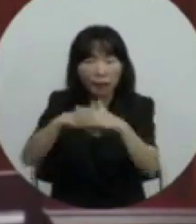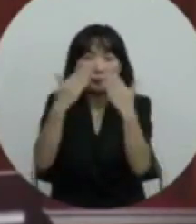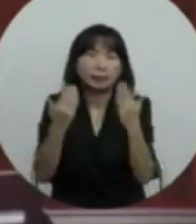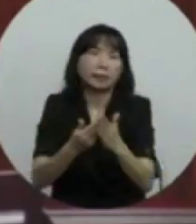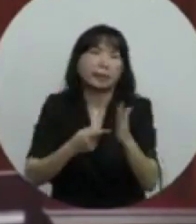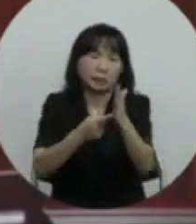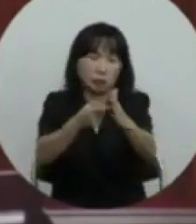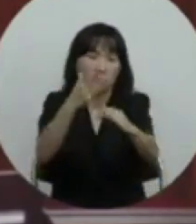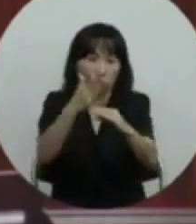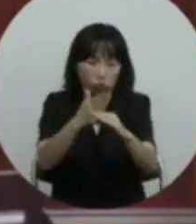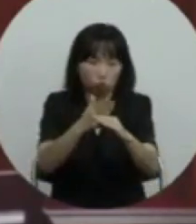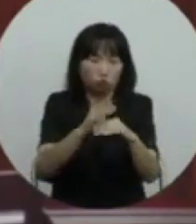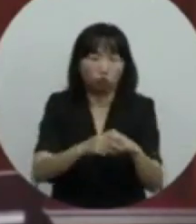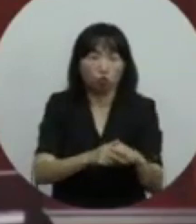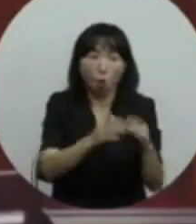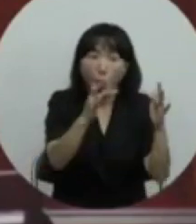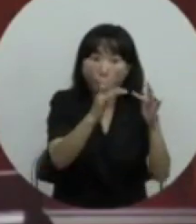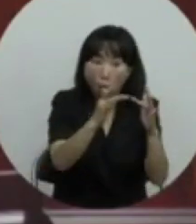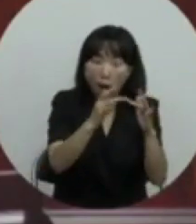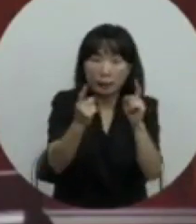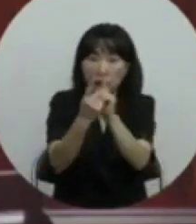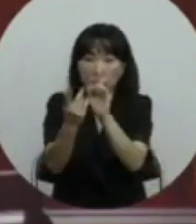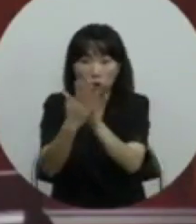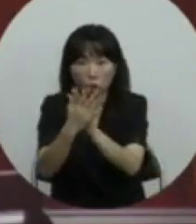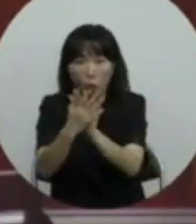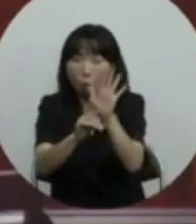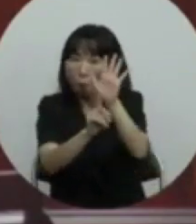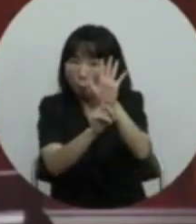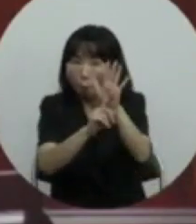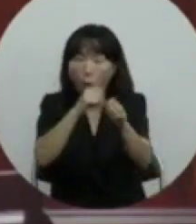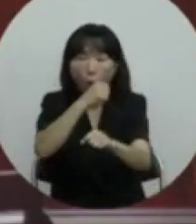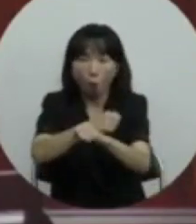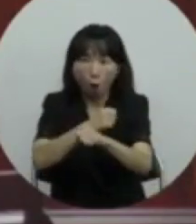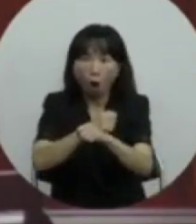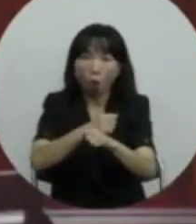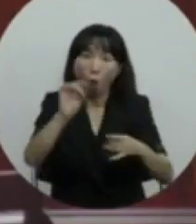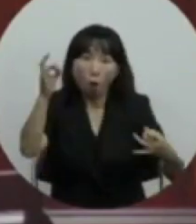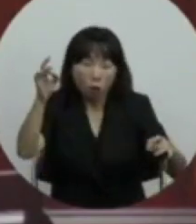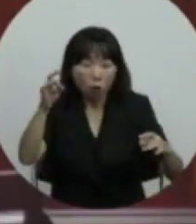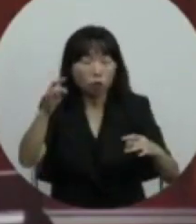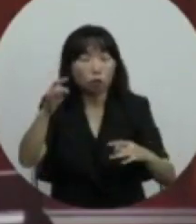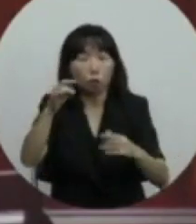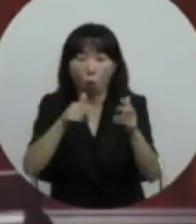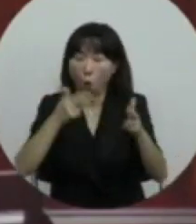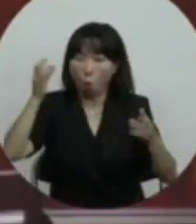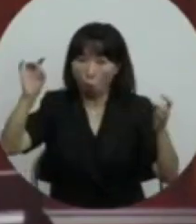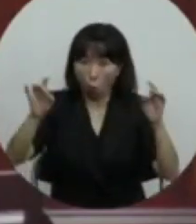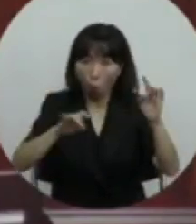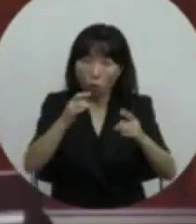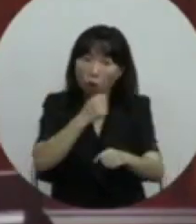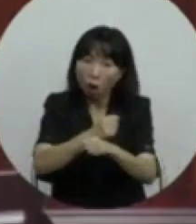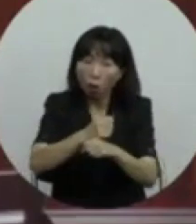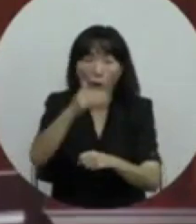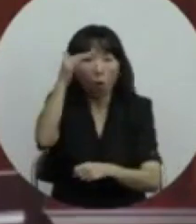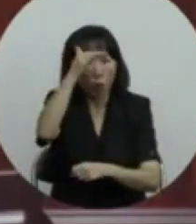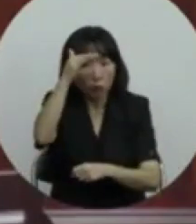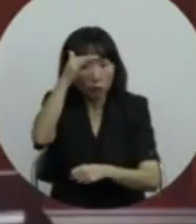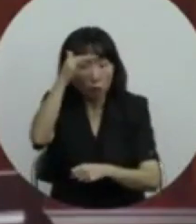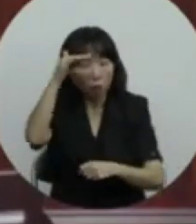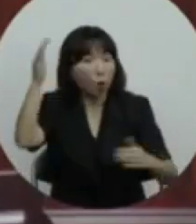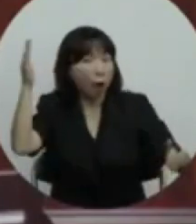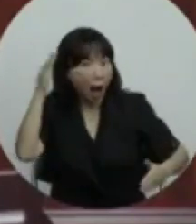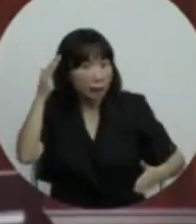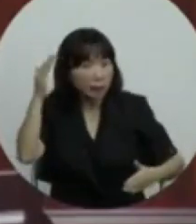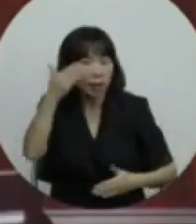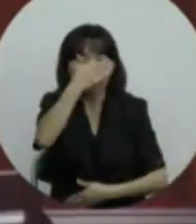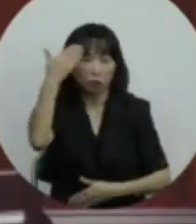온라인과 오프라인을 활용한 홍보는 물론 예산학교 운영, 연극 공연을 이용한 홍보, 청소년, 청년 등 다양한